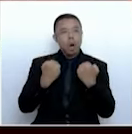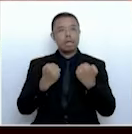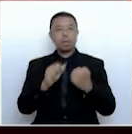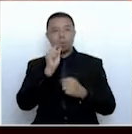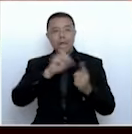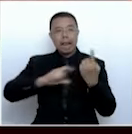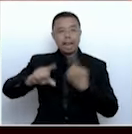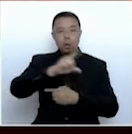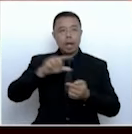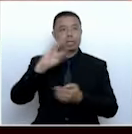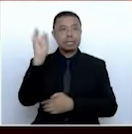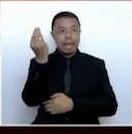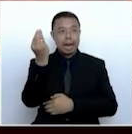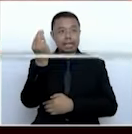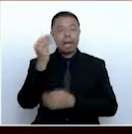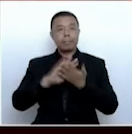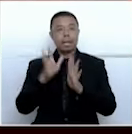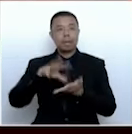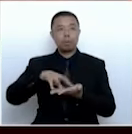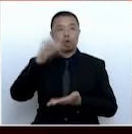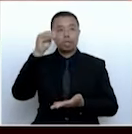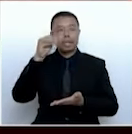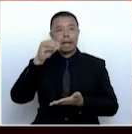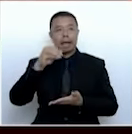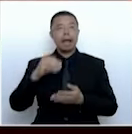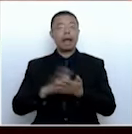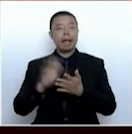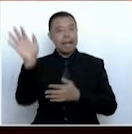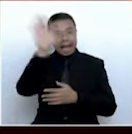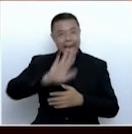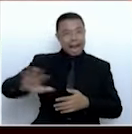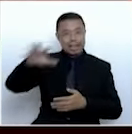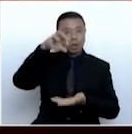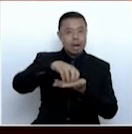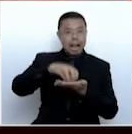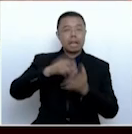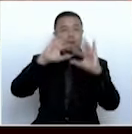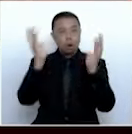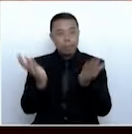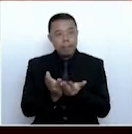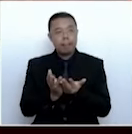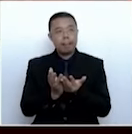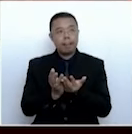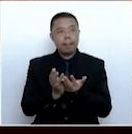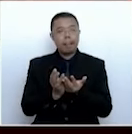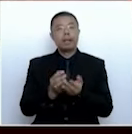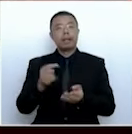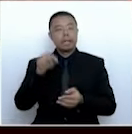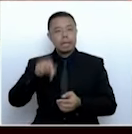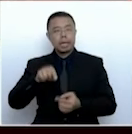keberlangsungan lingkungan Jakarta sebagai pusat transit regional dan global. Dan juga di